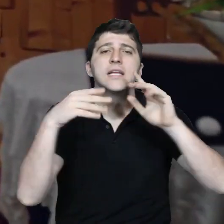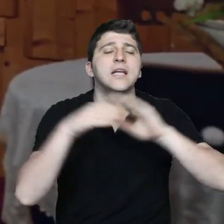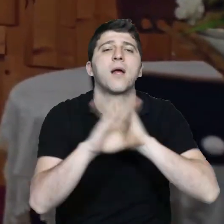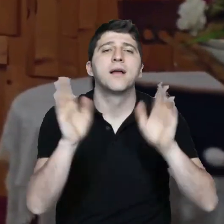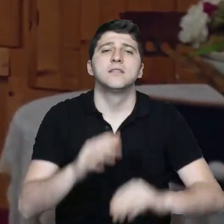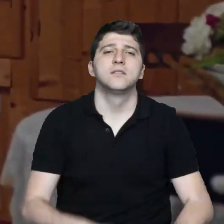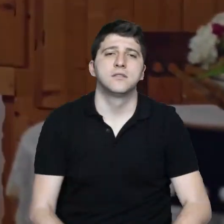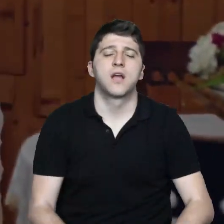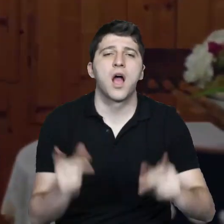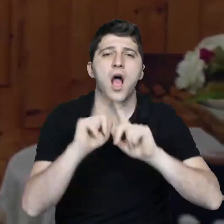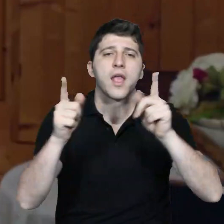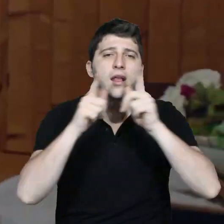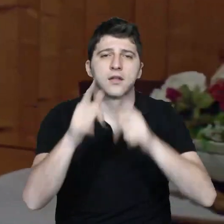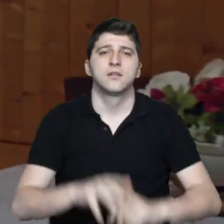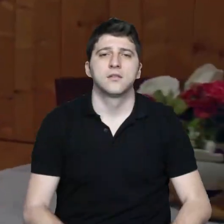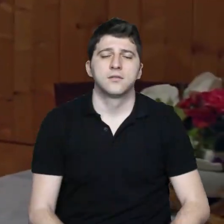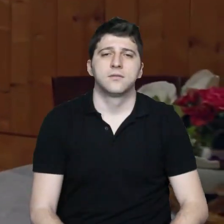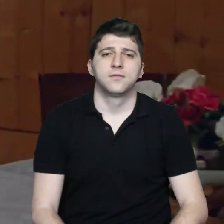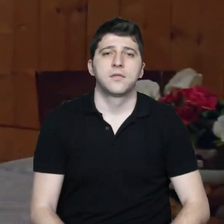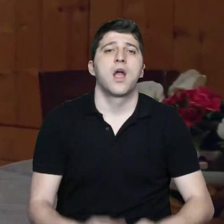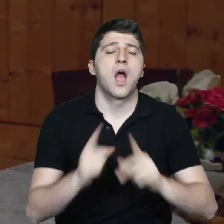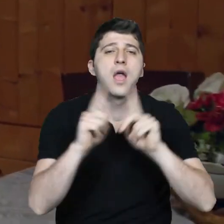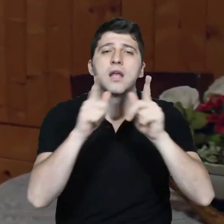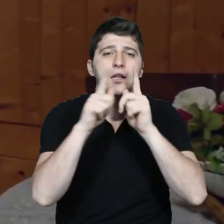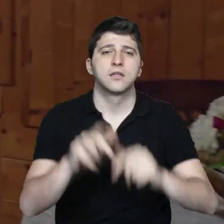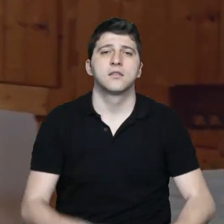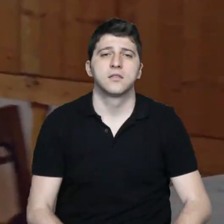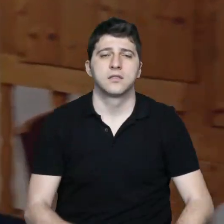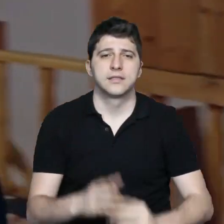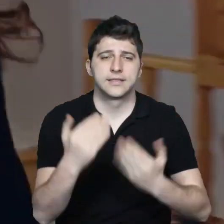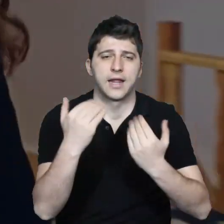Aysu ile Arda üst kata çıktı. Aysu elinden tuttu, saklayacak yer bakınıyor.